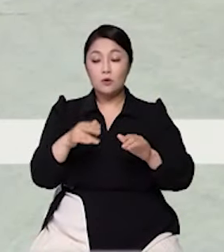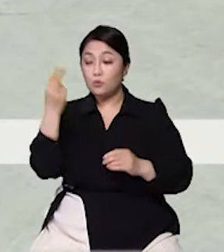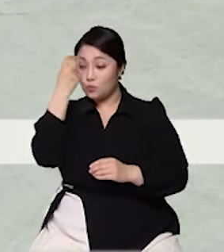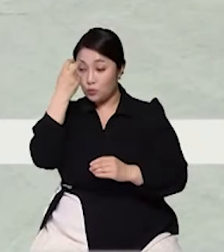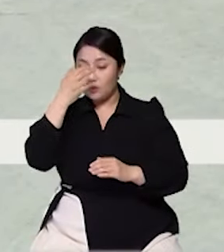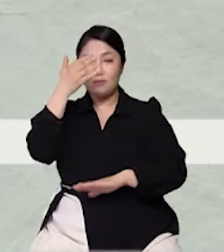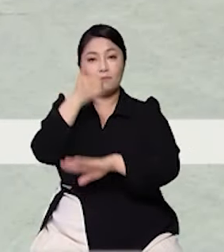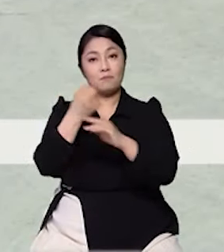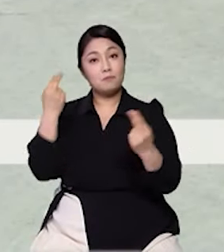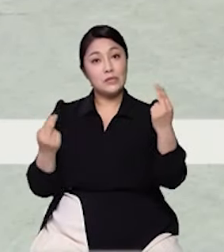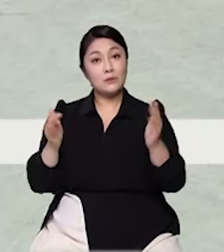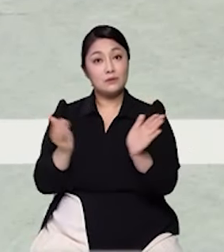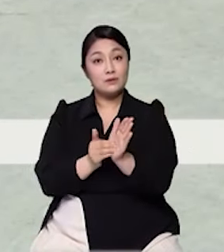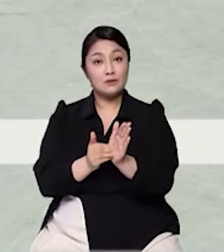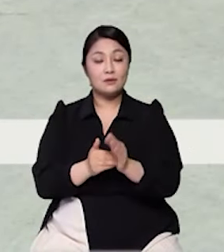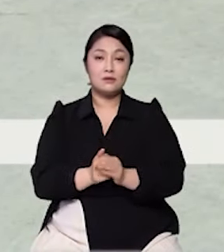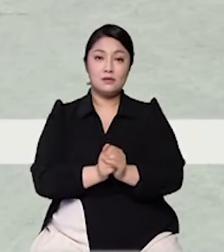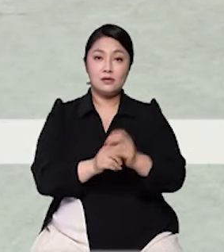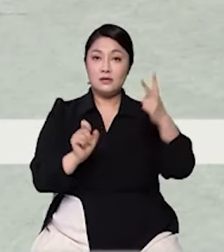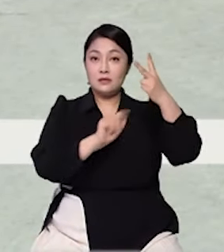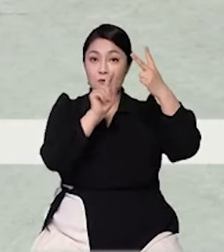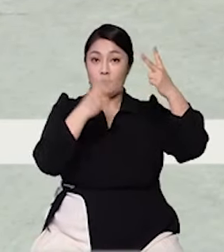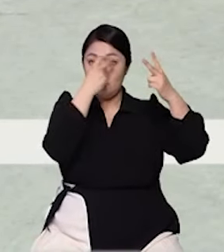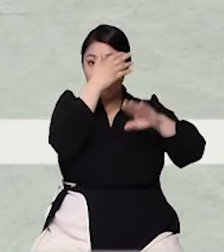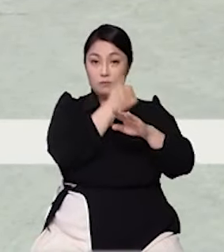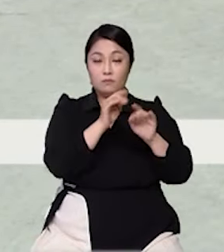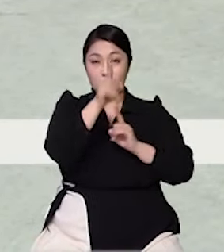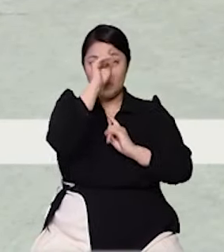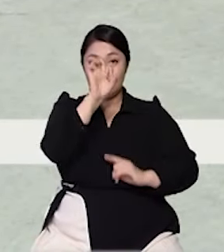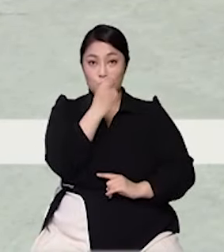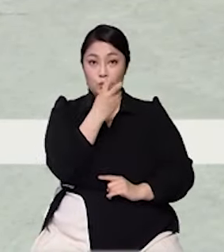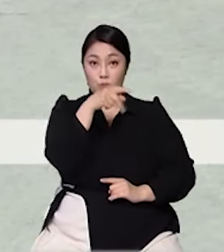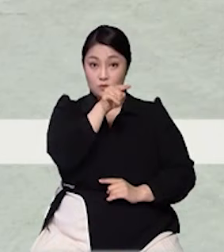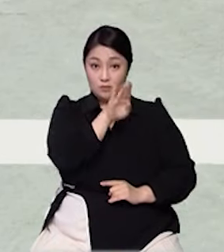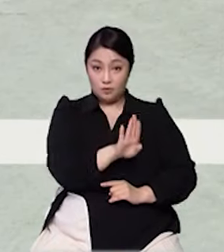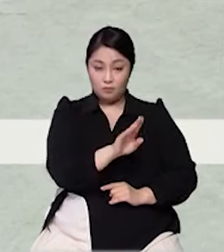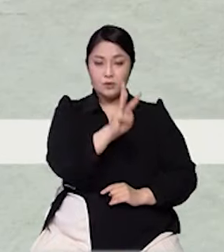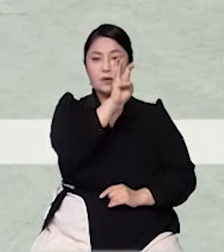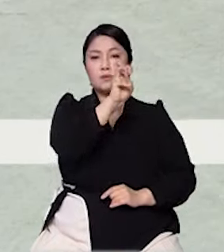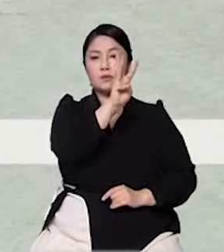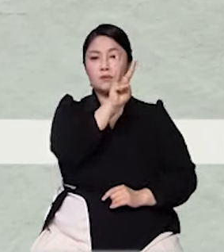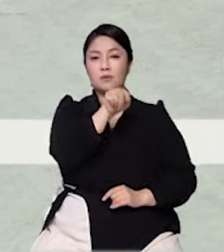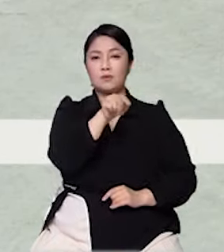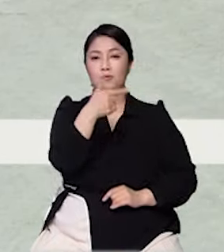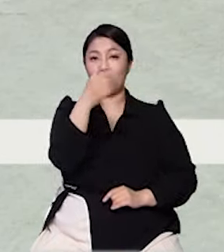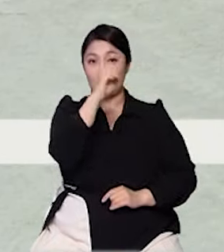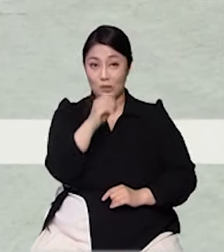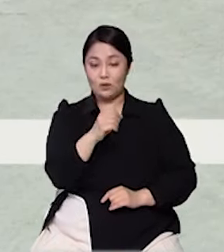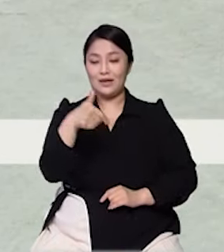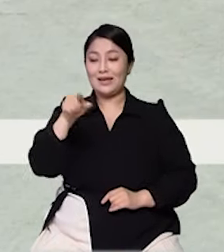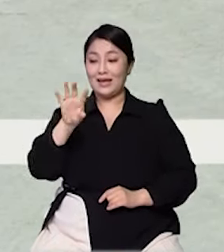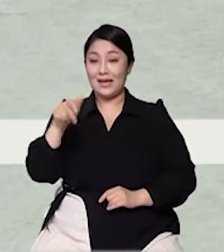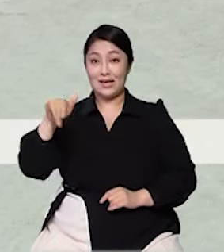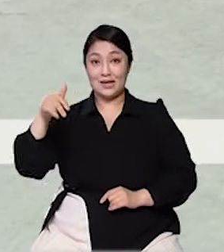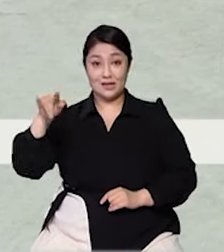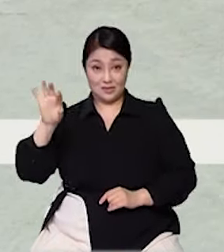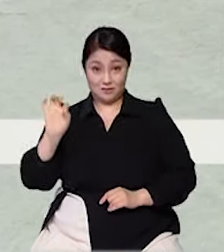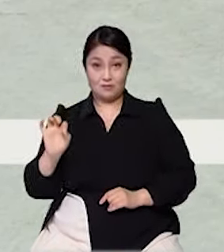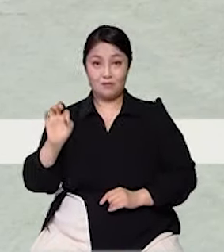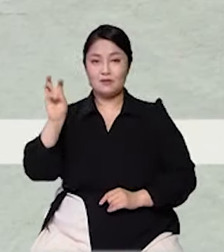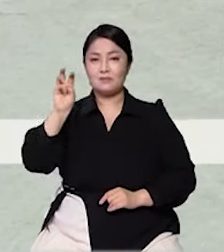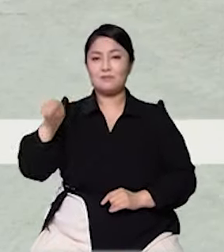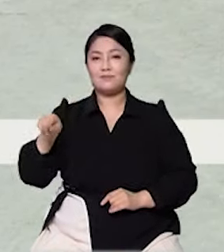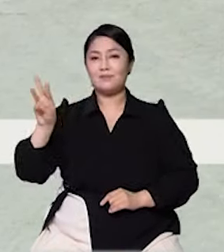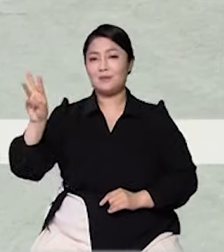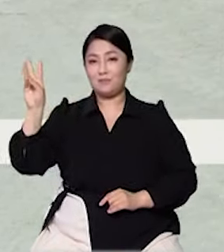비교해 봤습니다 2월 조사에서 이홍섭 예비후보는 33.6% 강기정 예비후보는